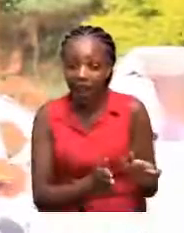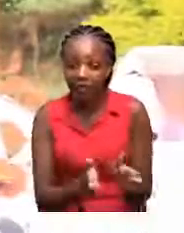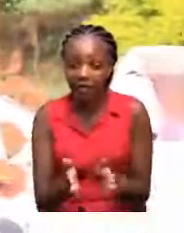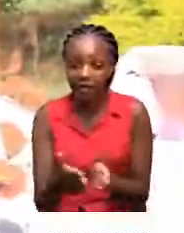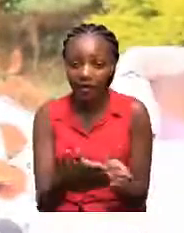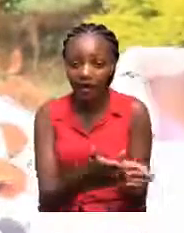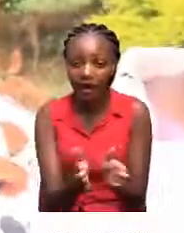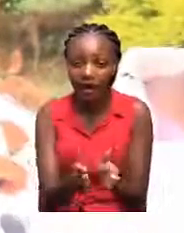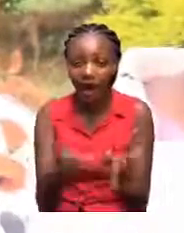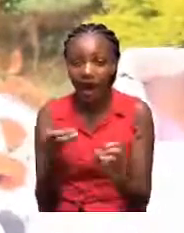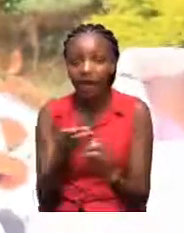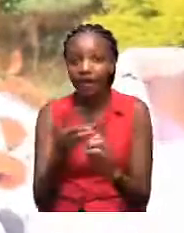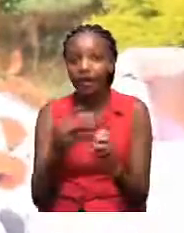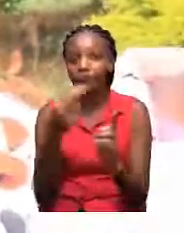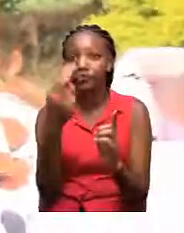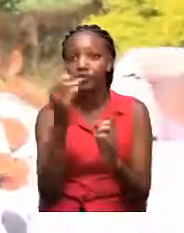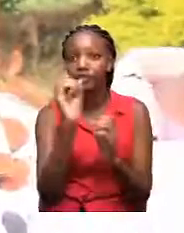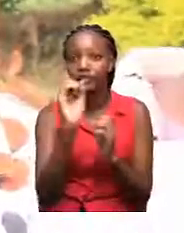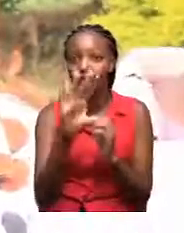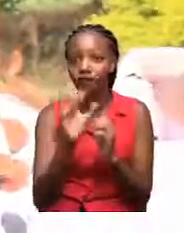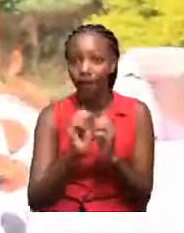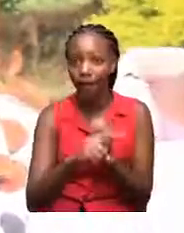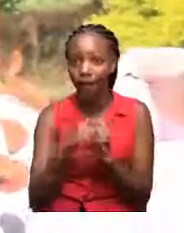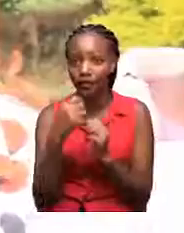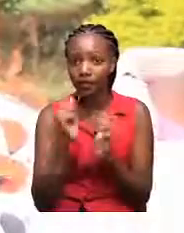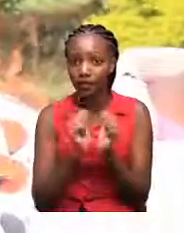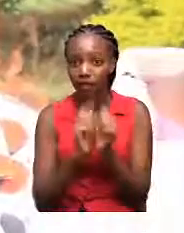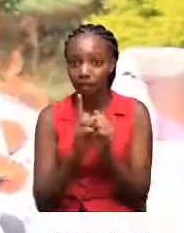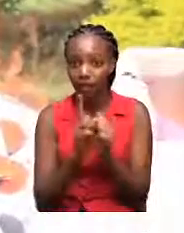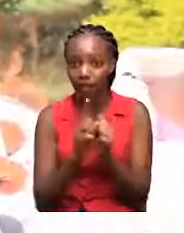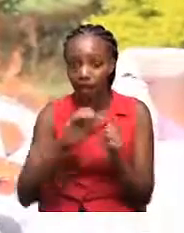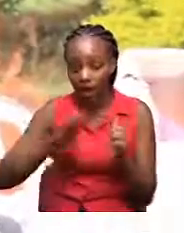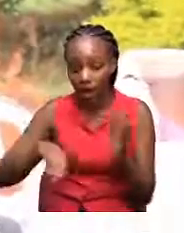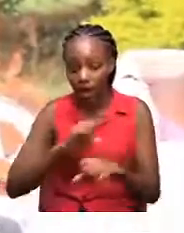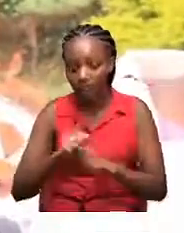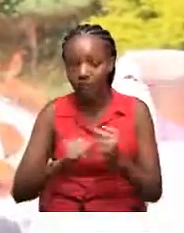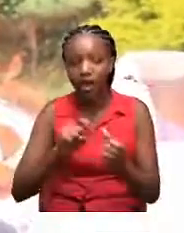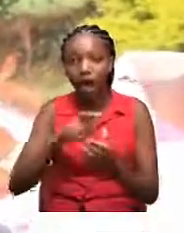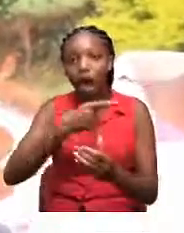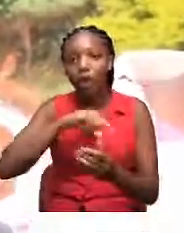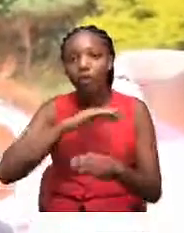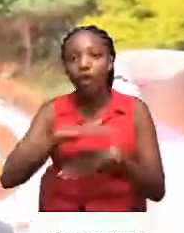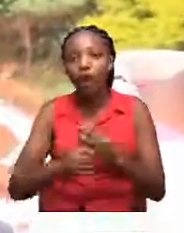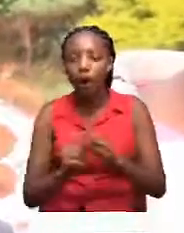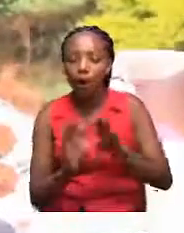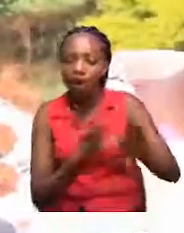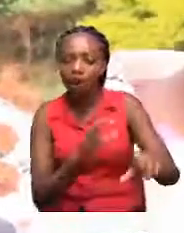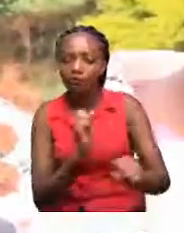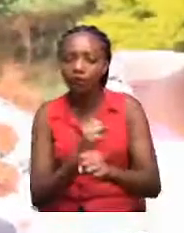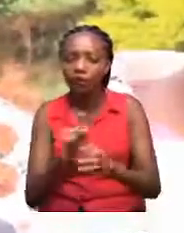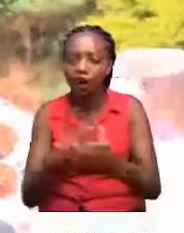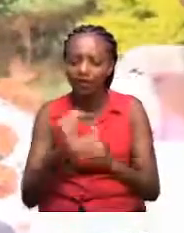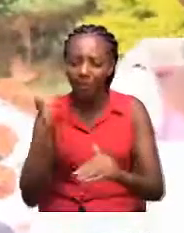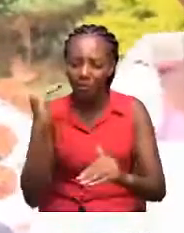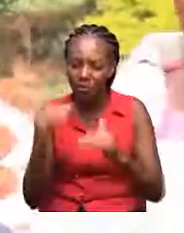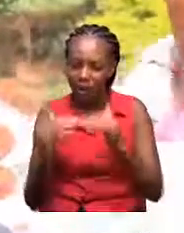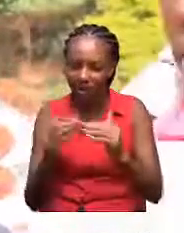Uganda ilikuwa tarehe 25 Novemba. Hata sote tuliacha shughuli zetu tukakimbia huko.